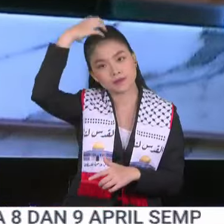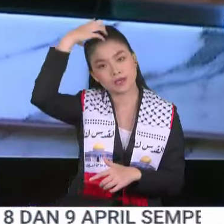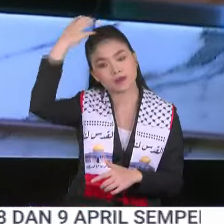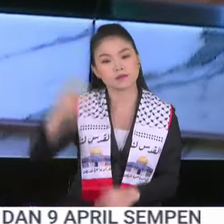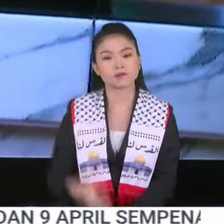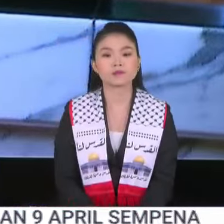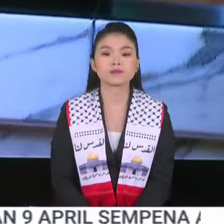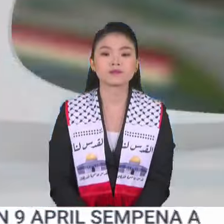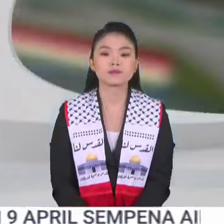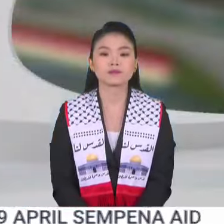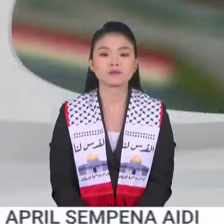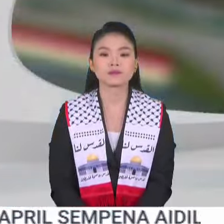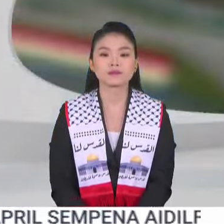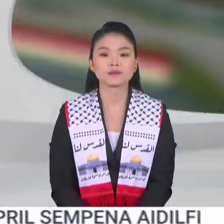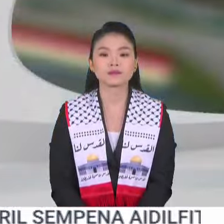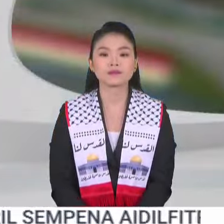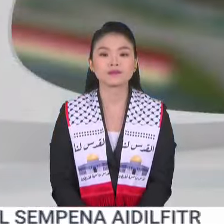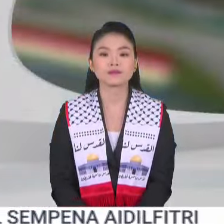dewan.selangor.gov.my.